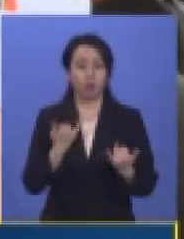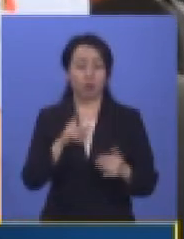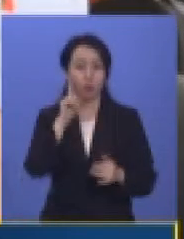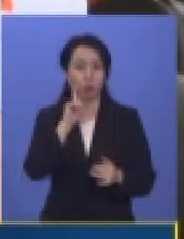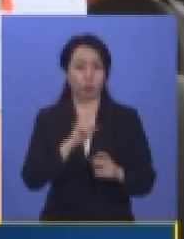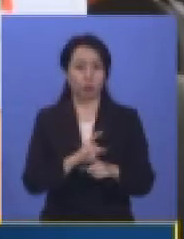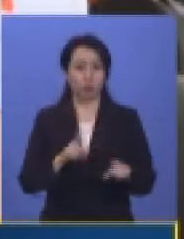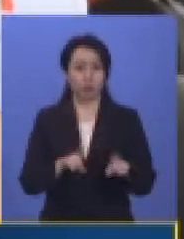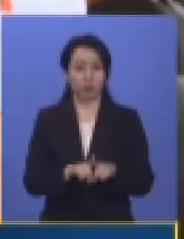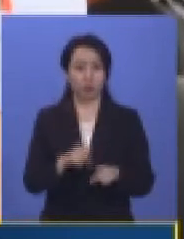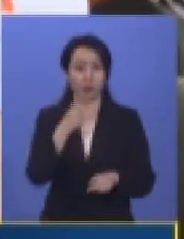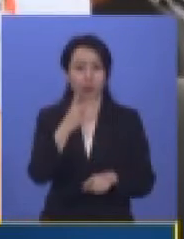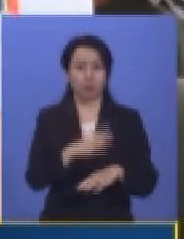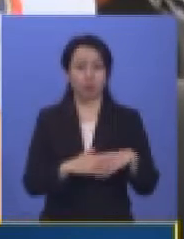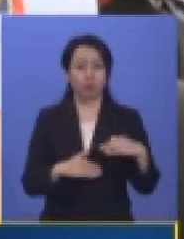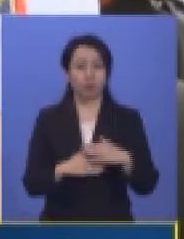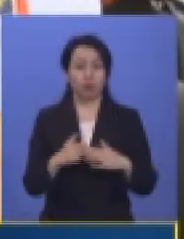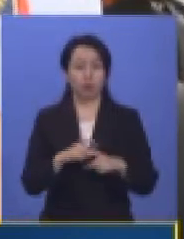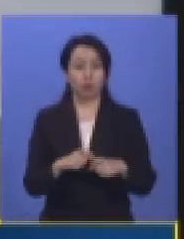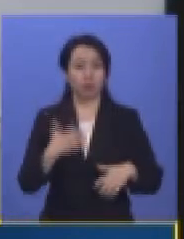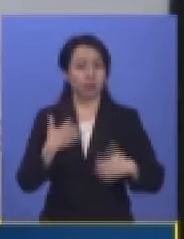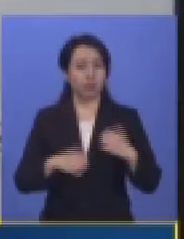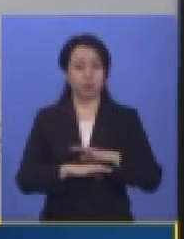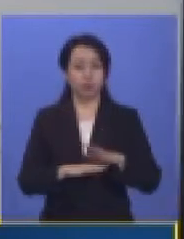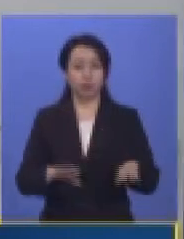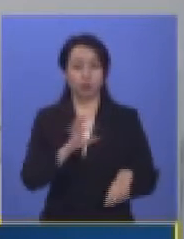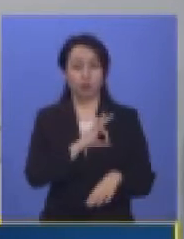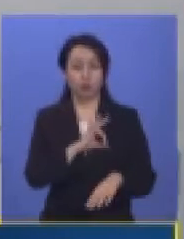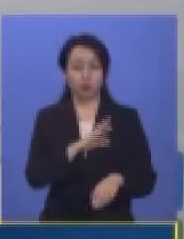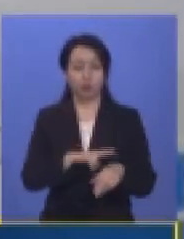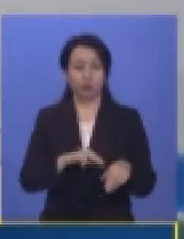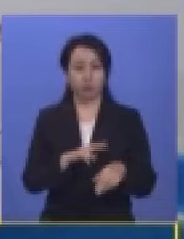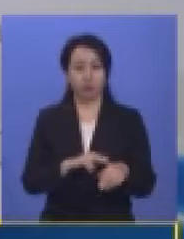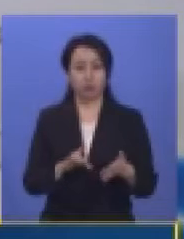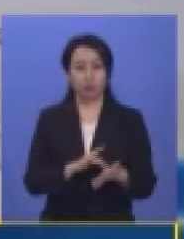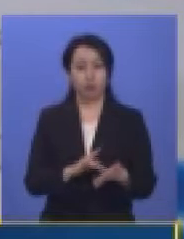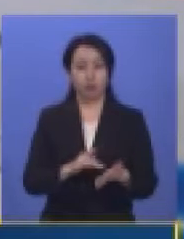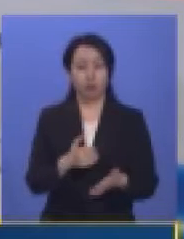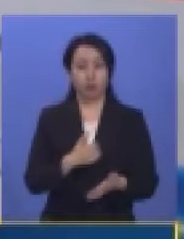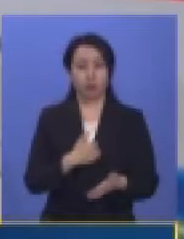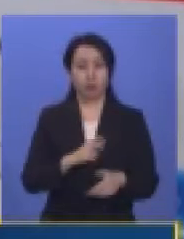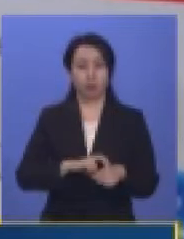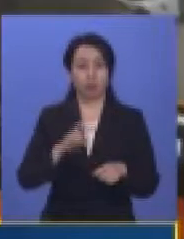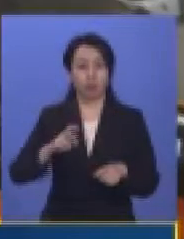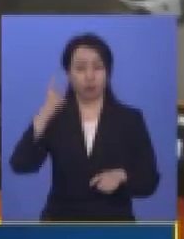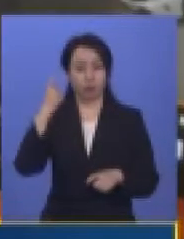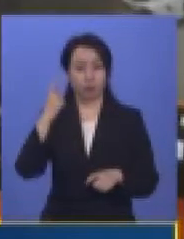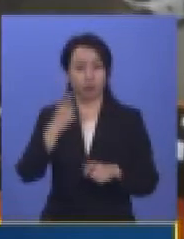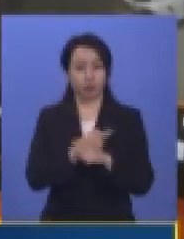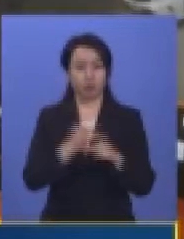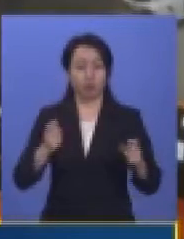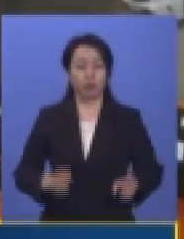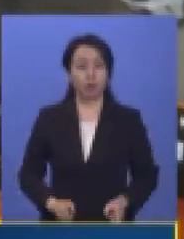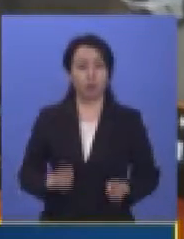удобства граждан. Однако, как показывает практика, граждане не спешат пользоваться функционалом полицейского приложения, предпочитая публиковать информацию о преступлениях